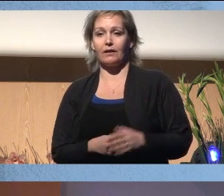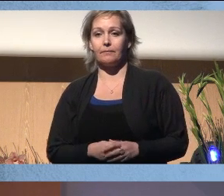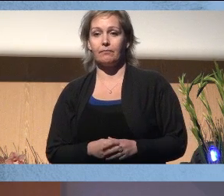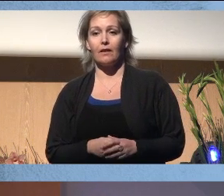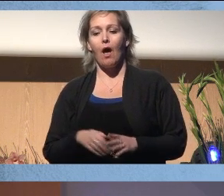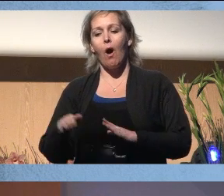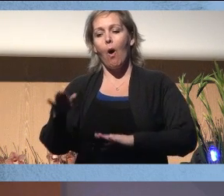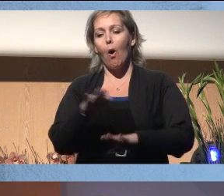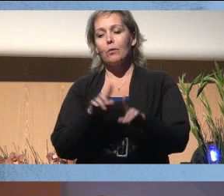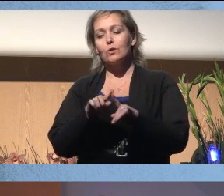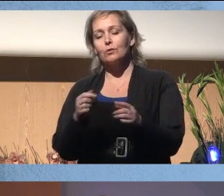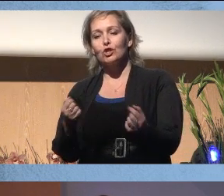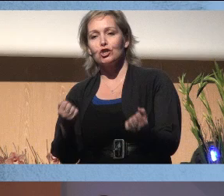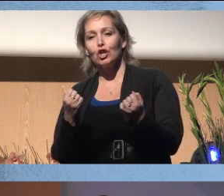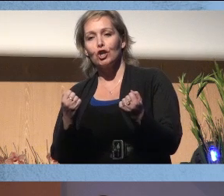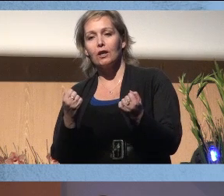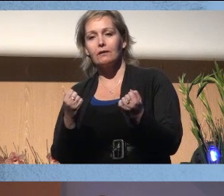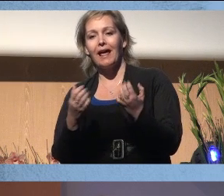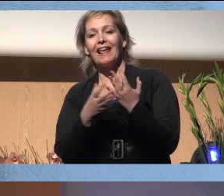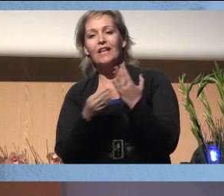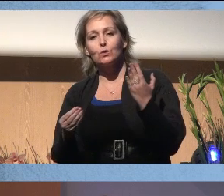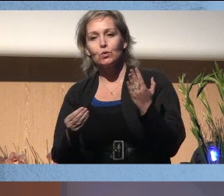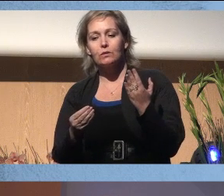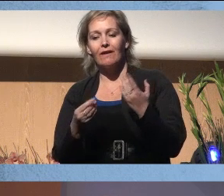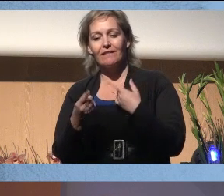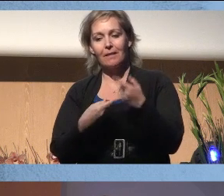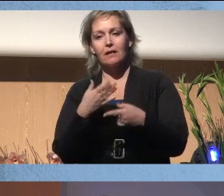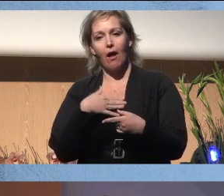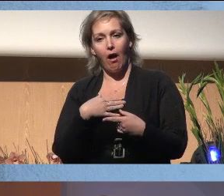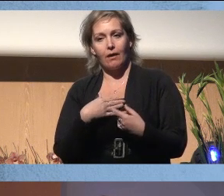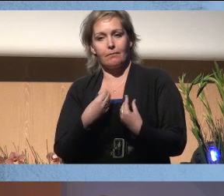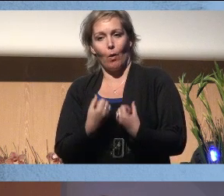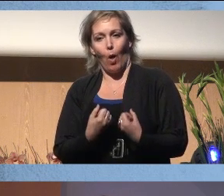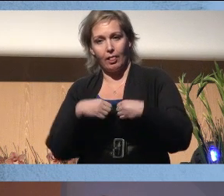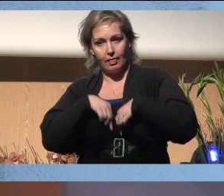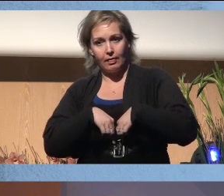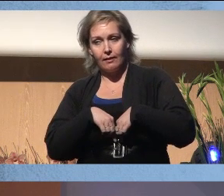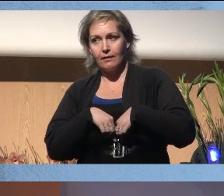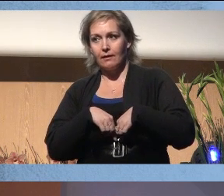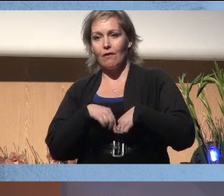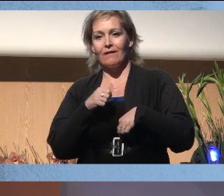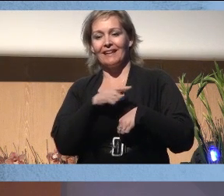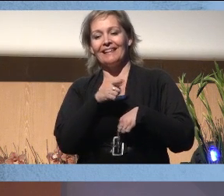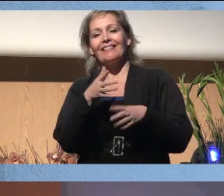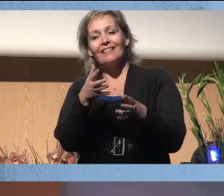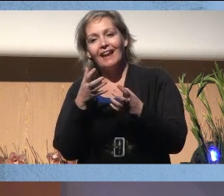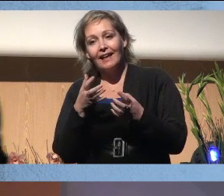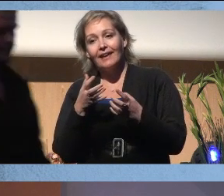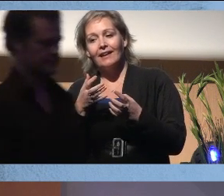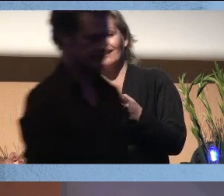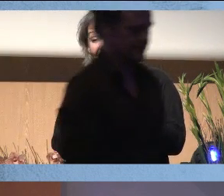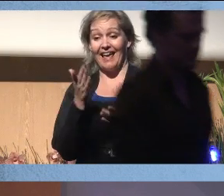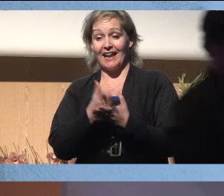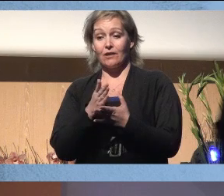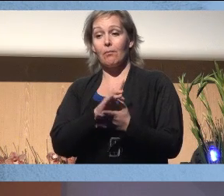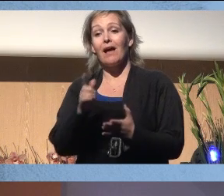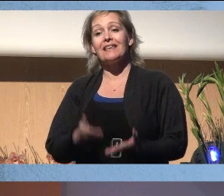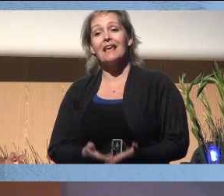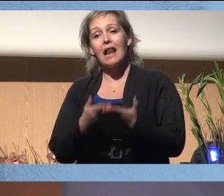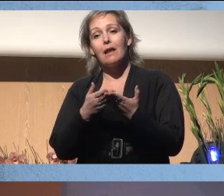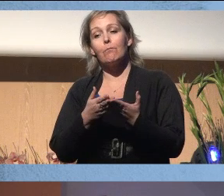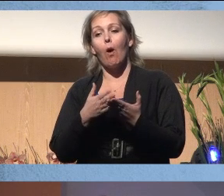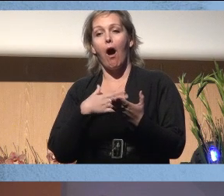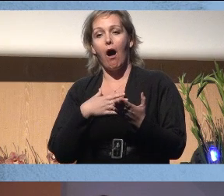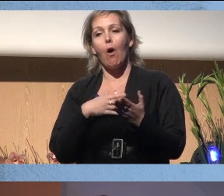En omsorg som styrker ressursene de fortsatt har i behold. For det de trenger, det rett og slett hjelp til å